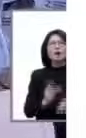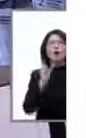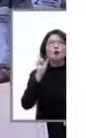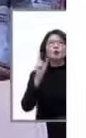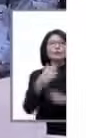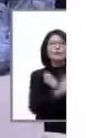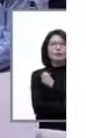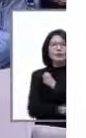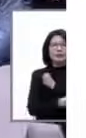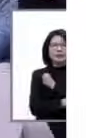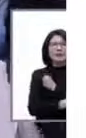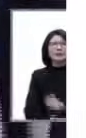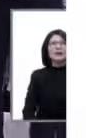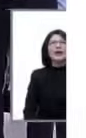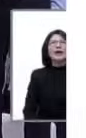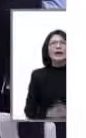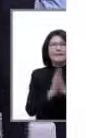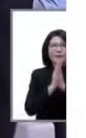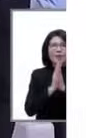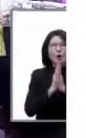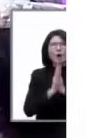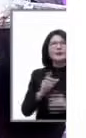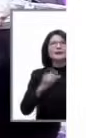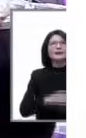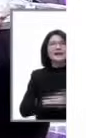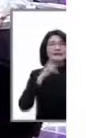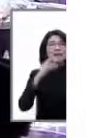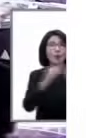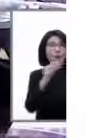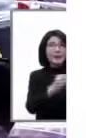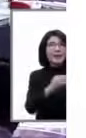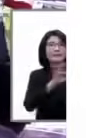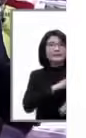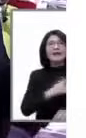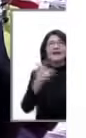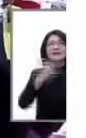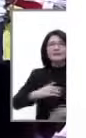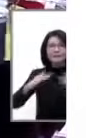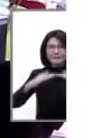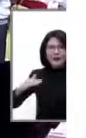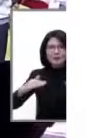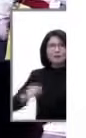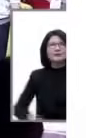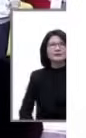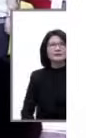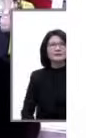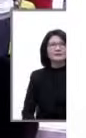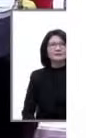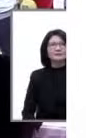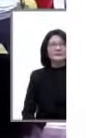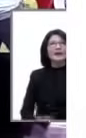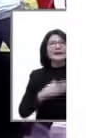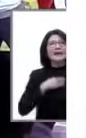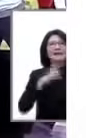generasi yang lain atau mungkin ee pemilih dari budaya lain menganggap itu enggak masalah kok biasa aja kita dalam debat itu juga biasa Gitu Ee